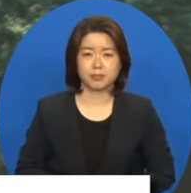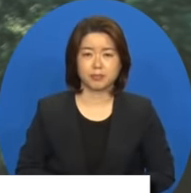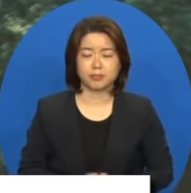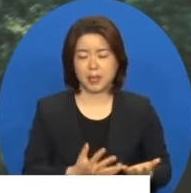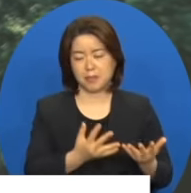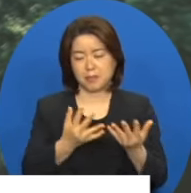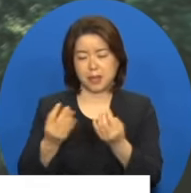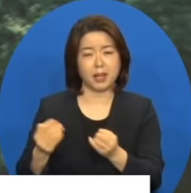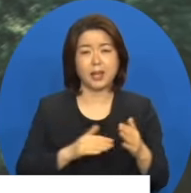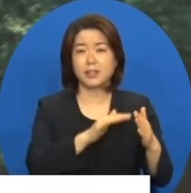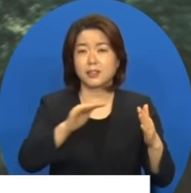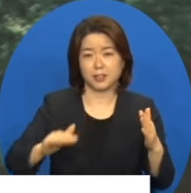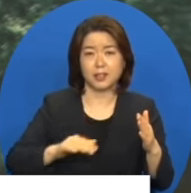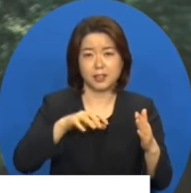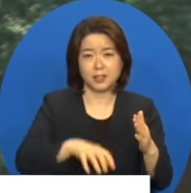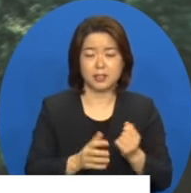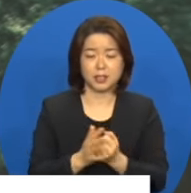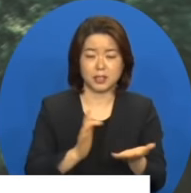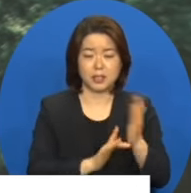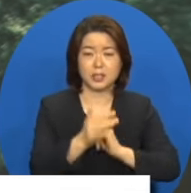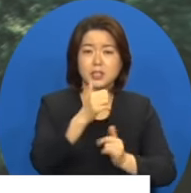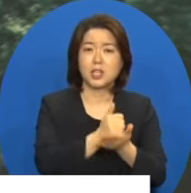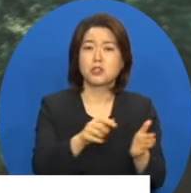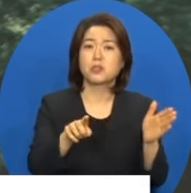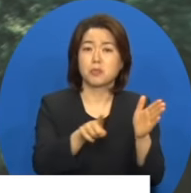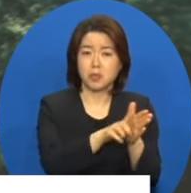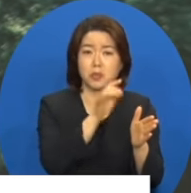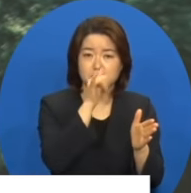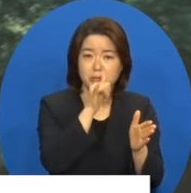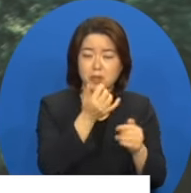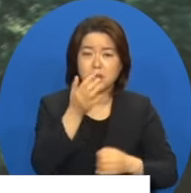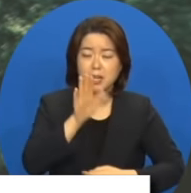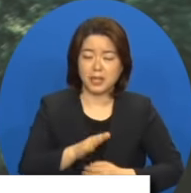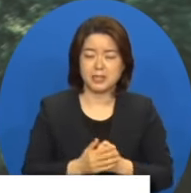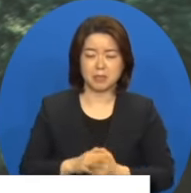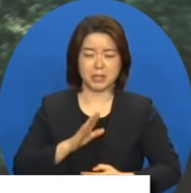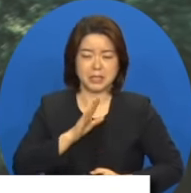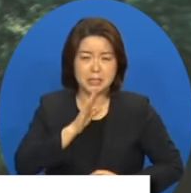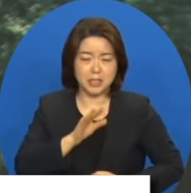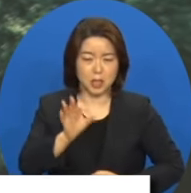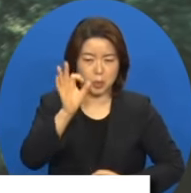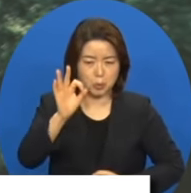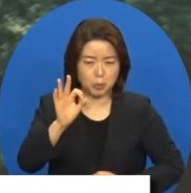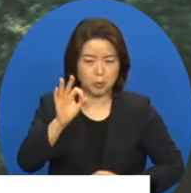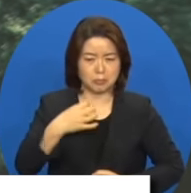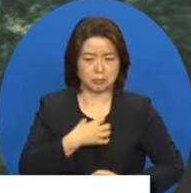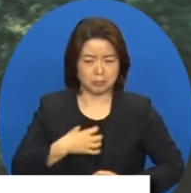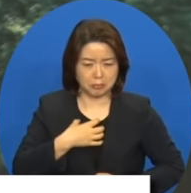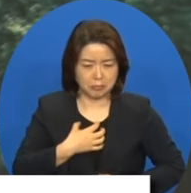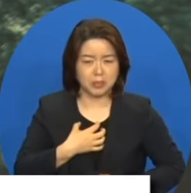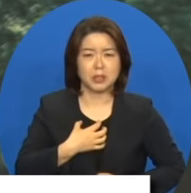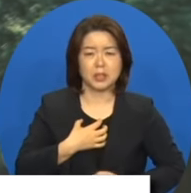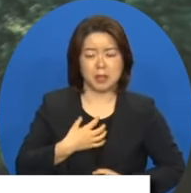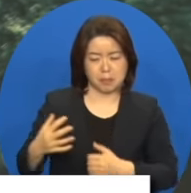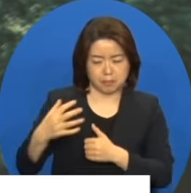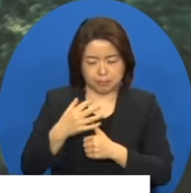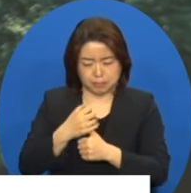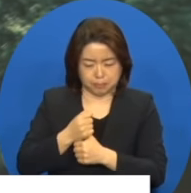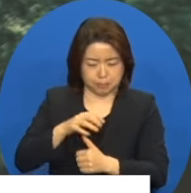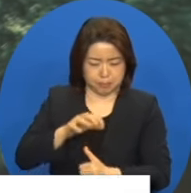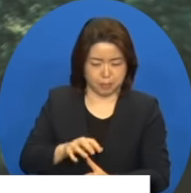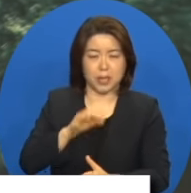많은 가정이 예수를 믿고도 실제로는 돈, 염려, 걱정, 근심에 묶여 삽니다.